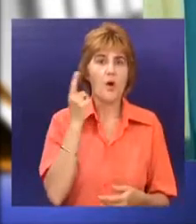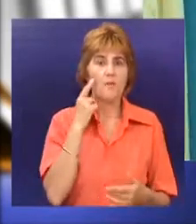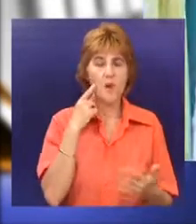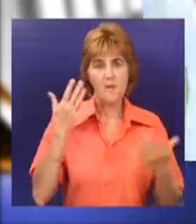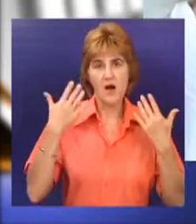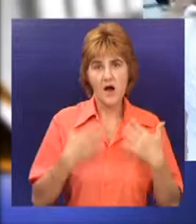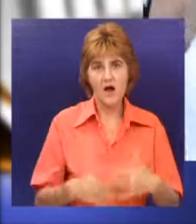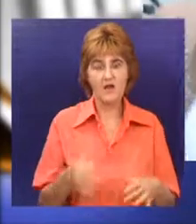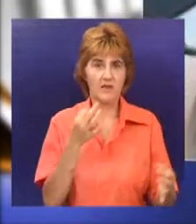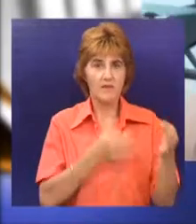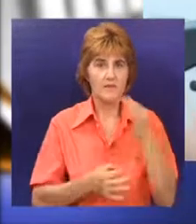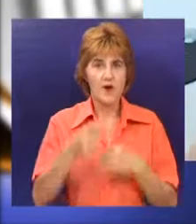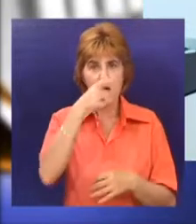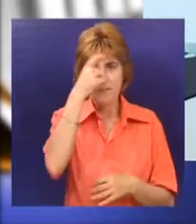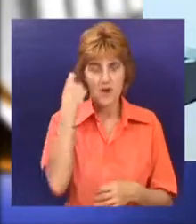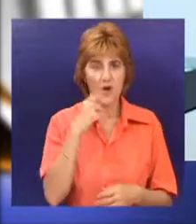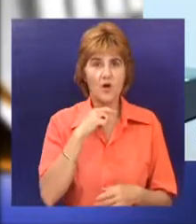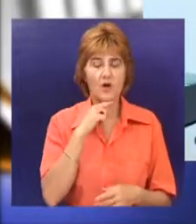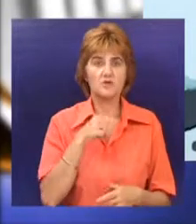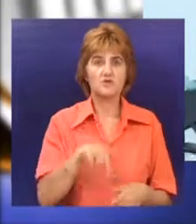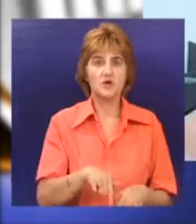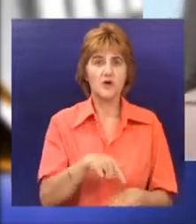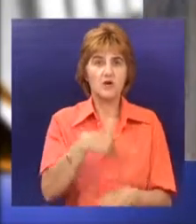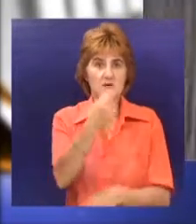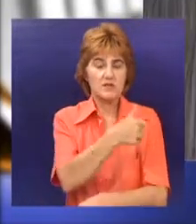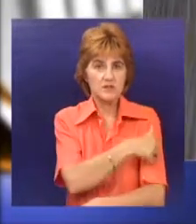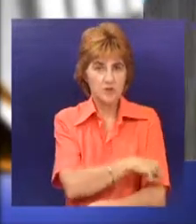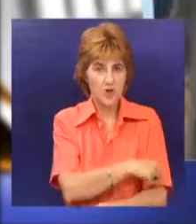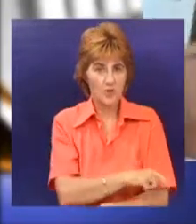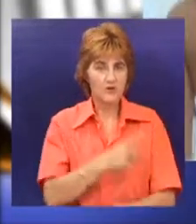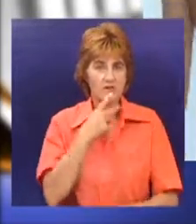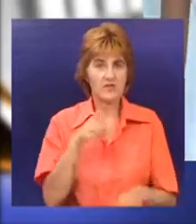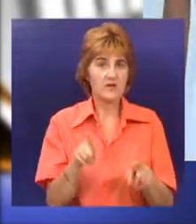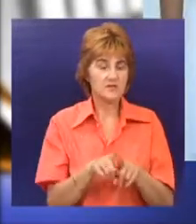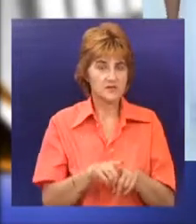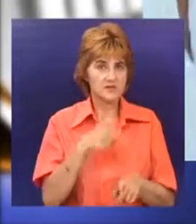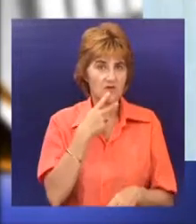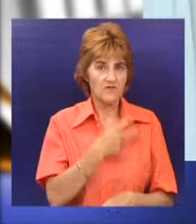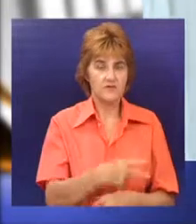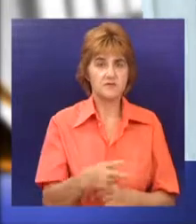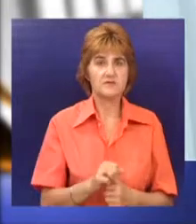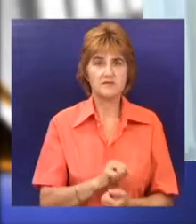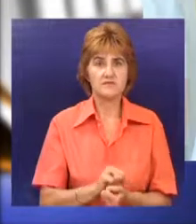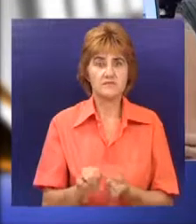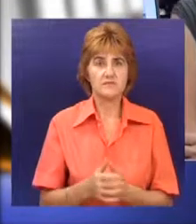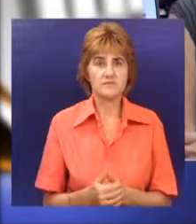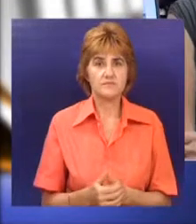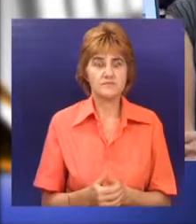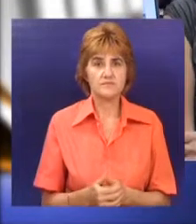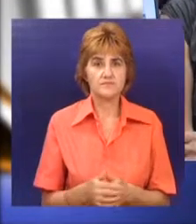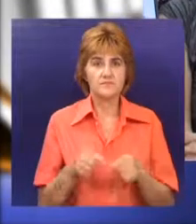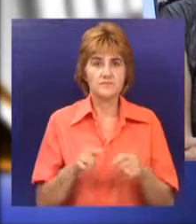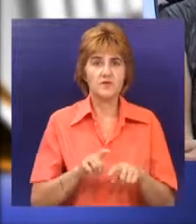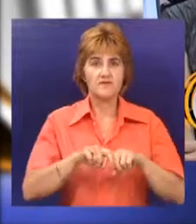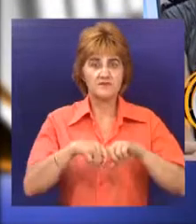deo kolekcije za proleće leto 2012. a premijerno su viđene na izboru za mis Srbije. Kolekcija se zove